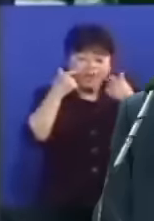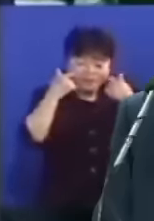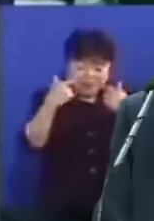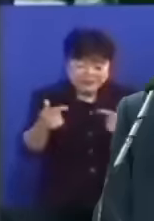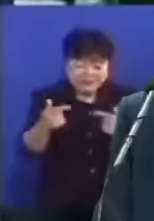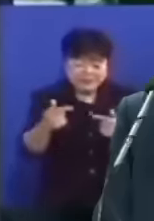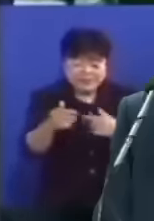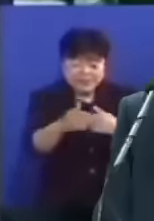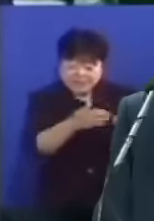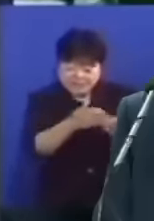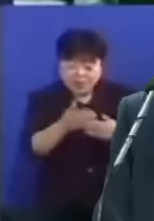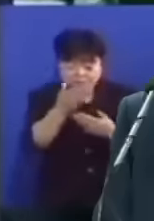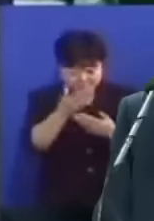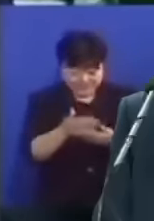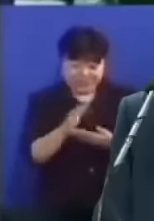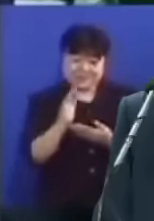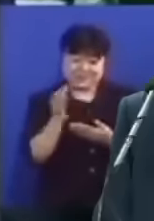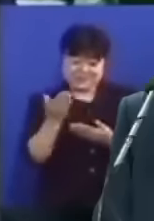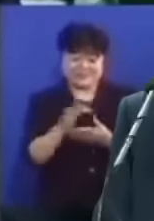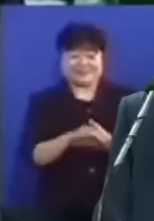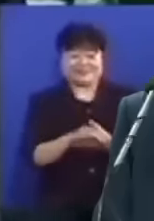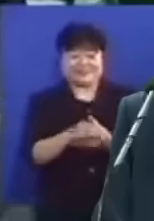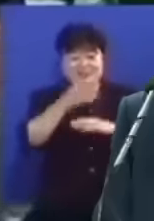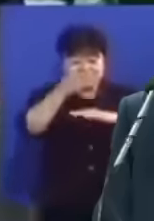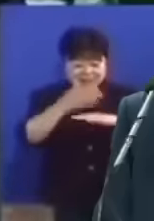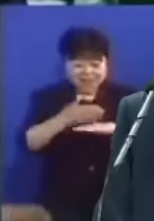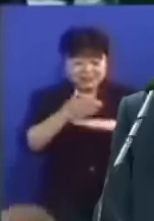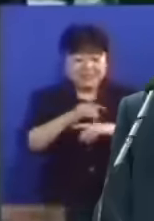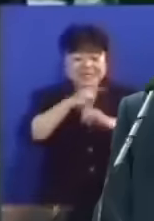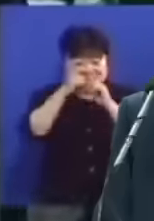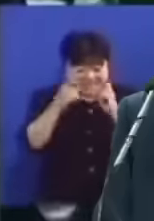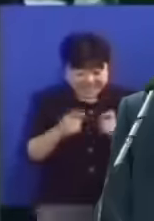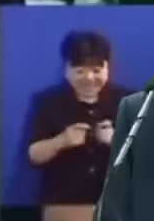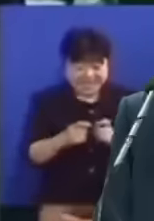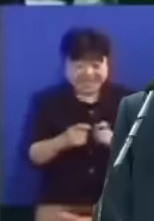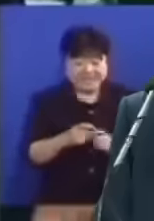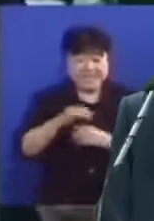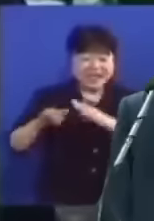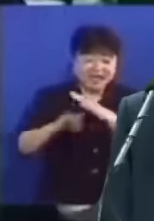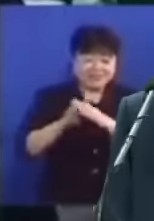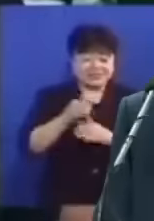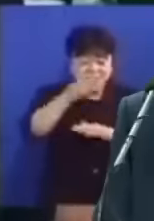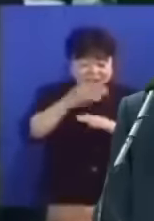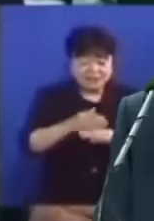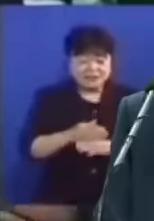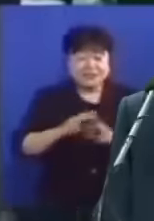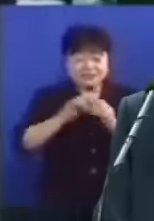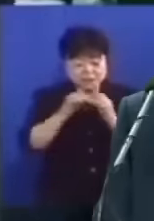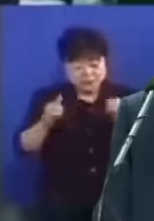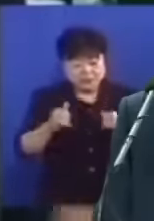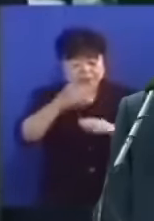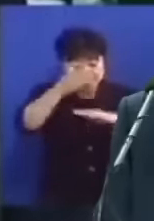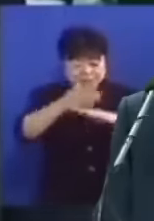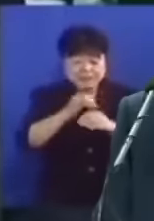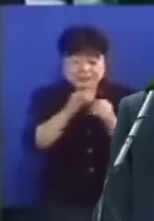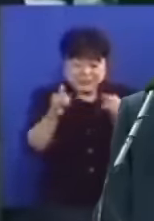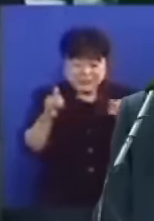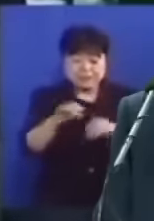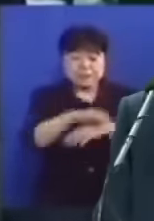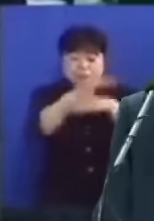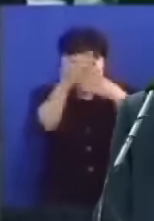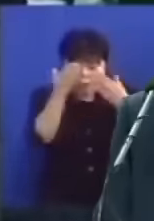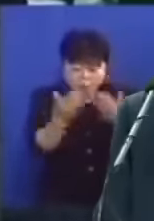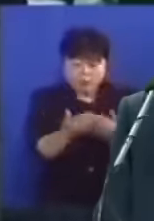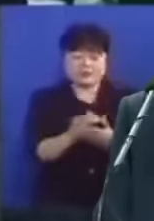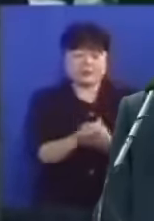반드시 여러분에게 체험되게 되는 것입니다. 감사하는 개인, 감사하는 가정, 감사하는 국민, 감사하는 사람들은